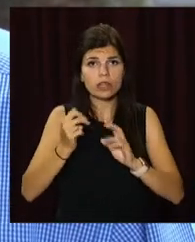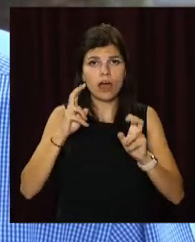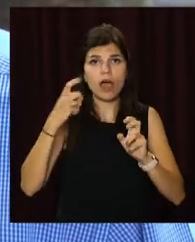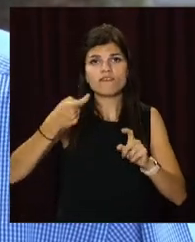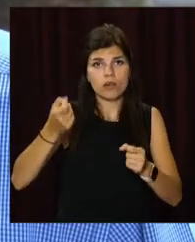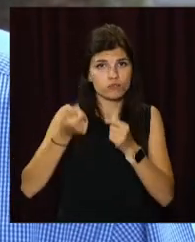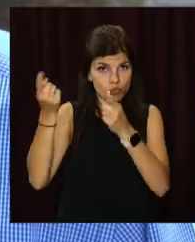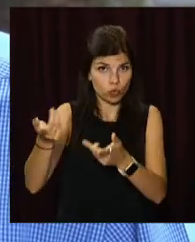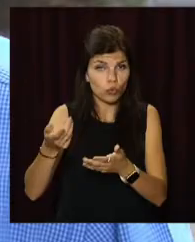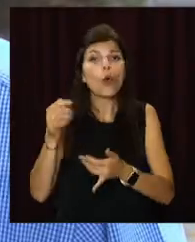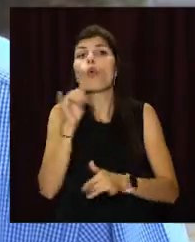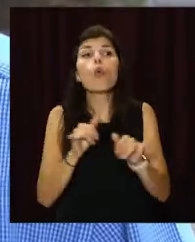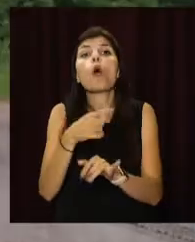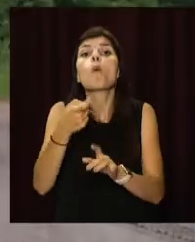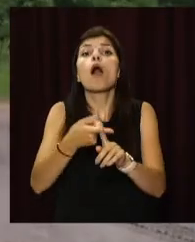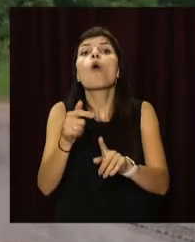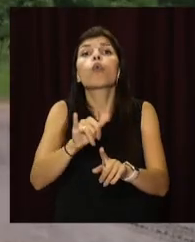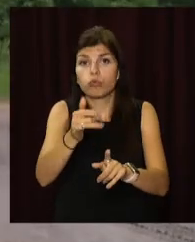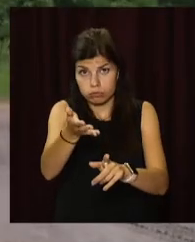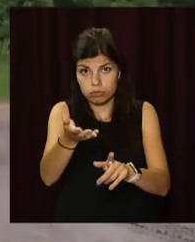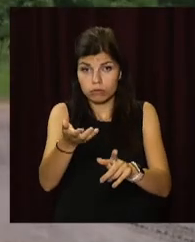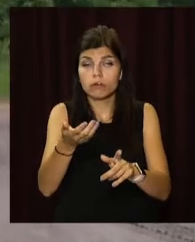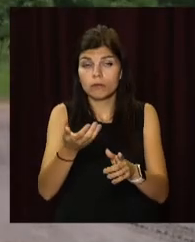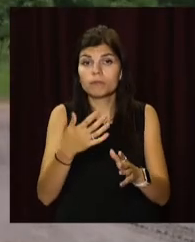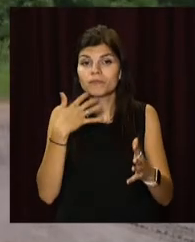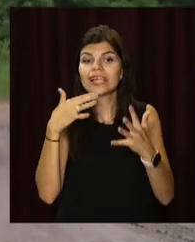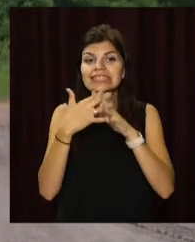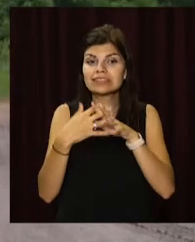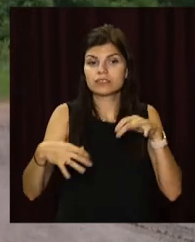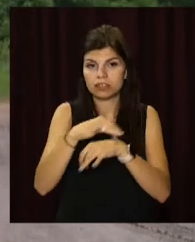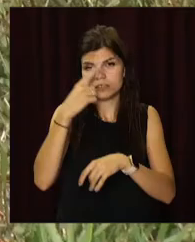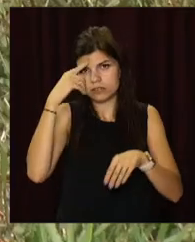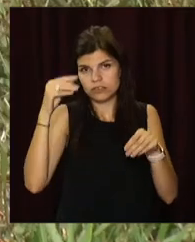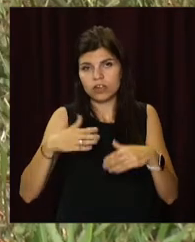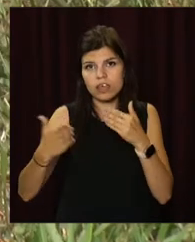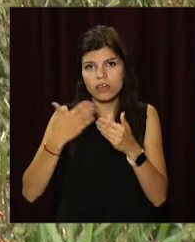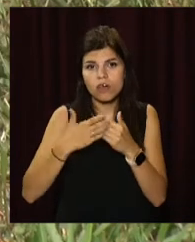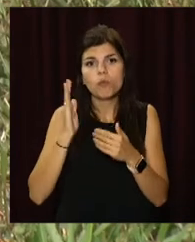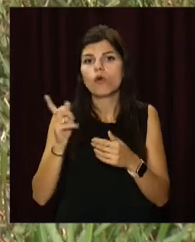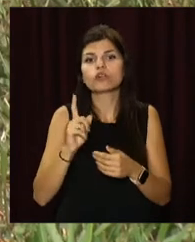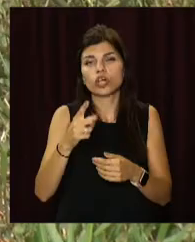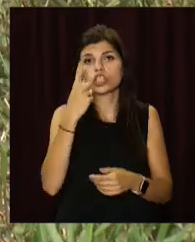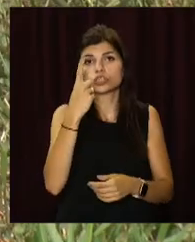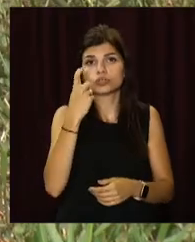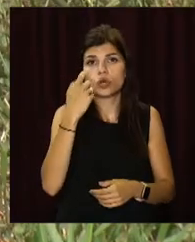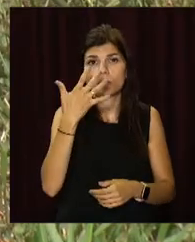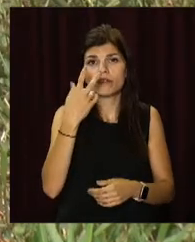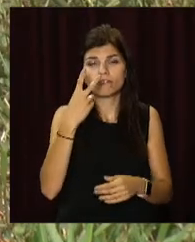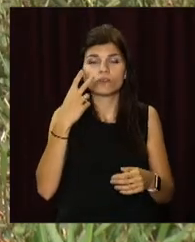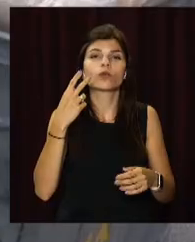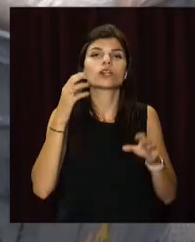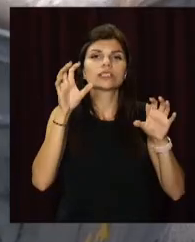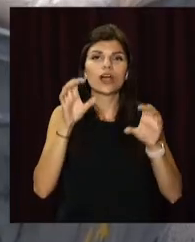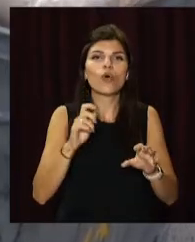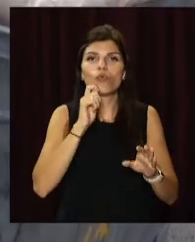мусора, куда он его девает. Тим часом у селищній раді планують карати порушників гривною. За 152 статтею